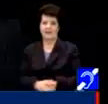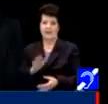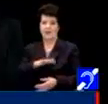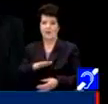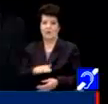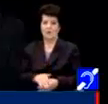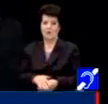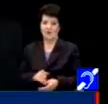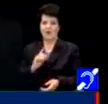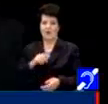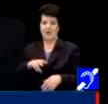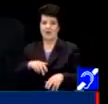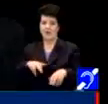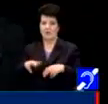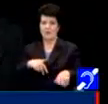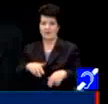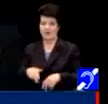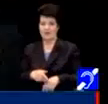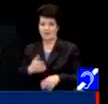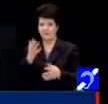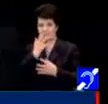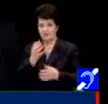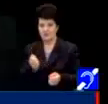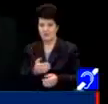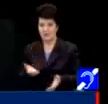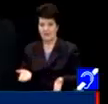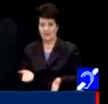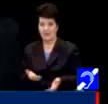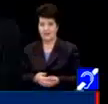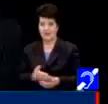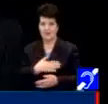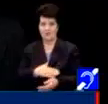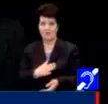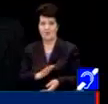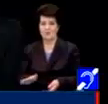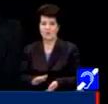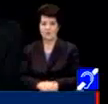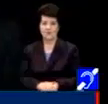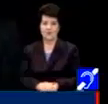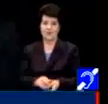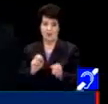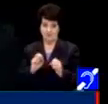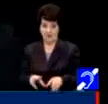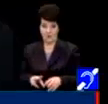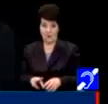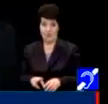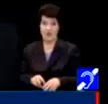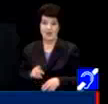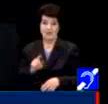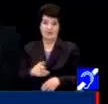locurile aglomerate, noi mergem pentru întuneric. Nici nu-i plăcut chiar. Nu că-i pericol. De acum